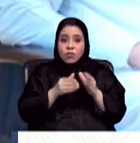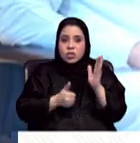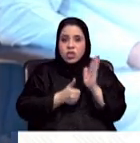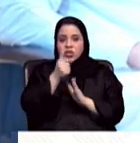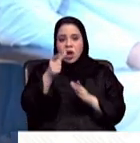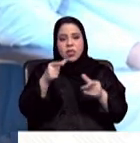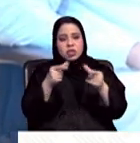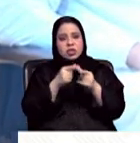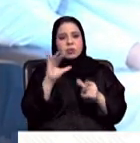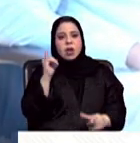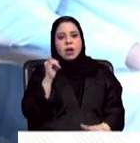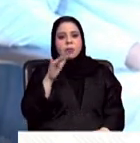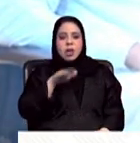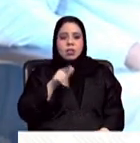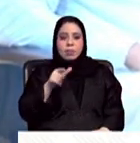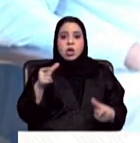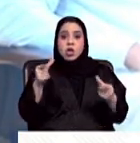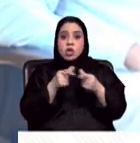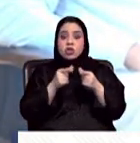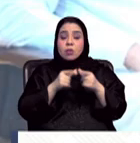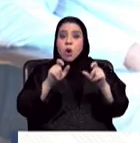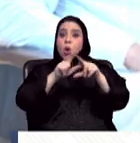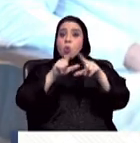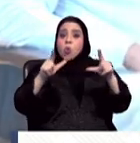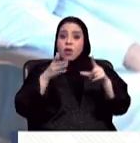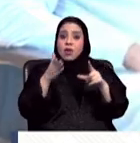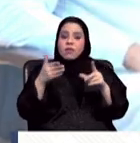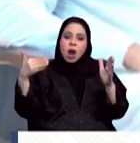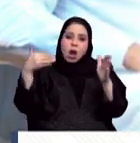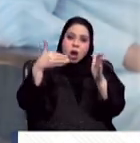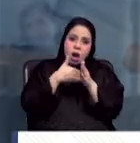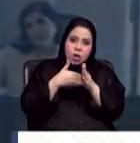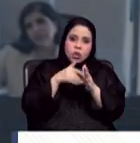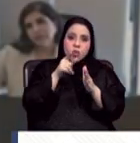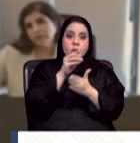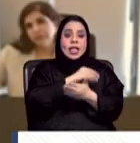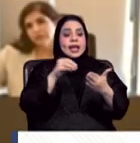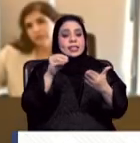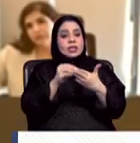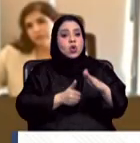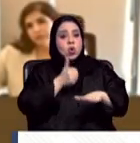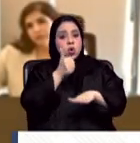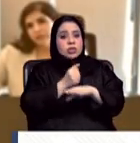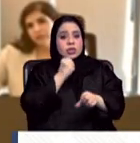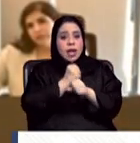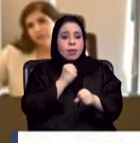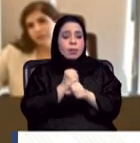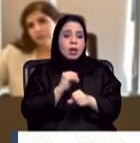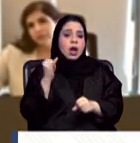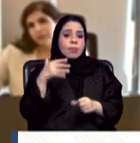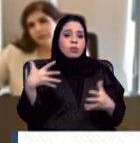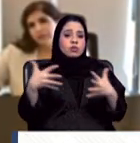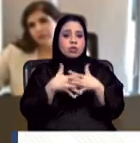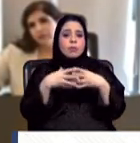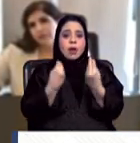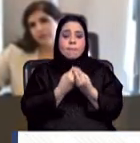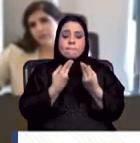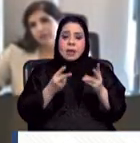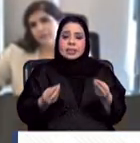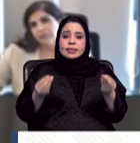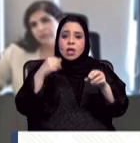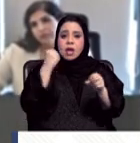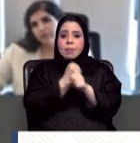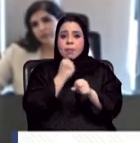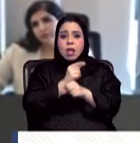اللازمه للوفود للمشاركه لانجاح القمه العربيه وان تكون القمه علامه فارقه بمخرجاتها في